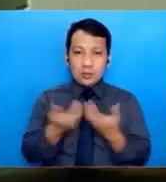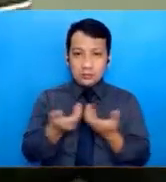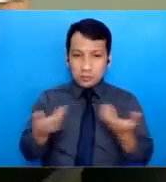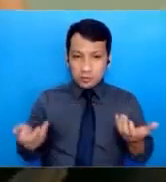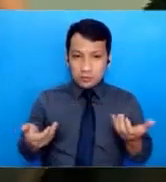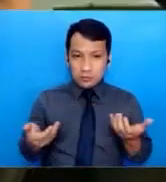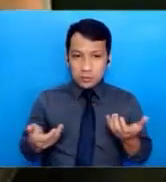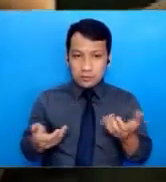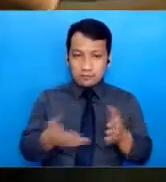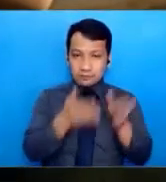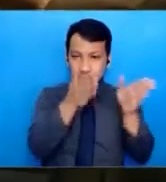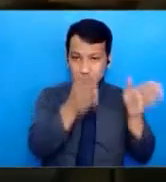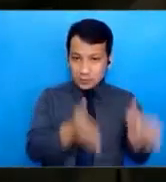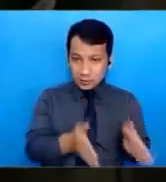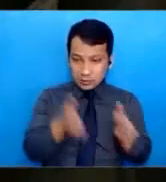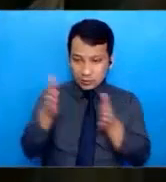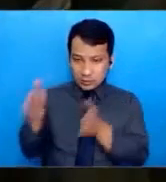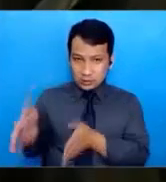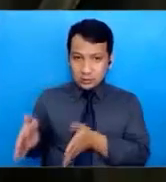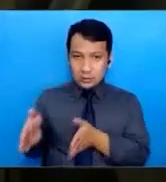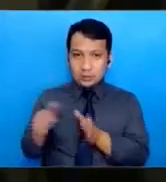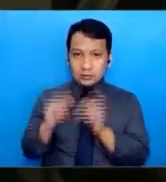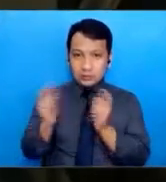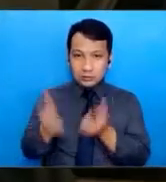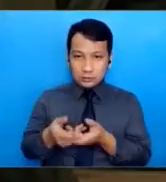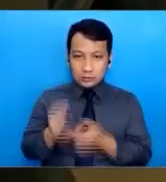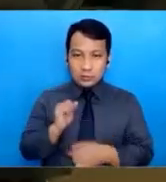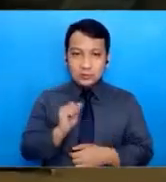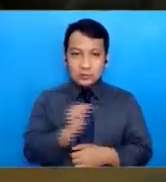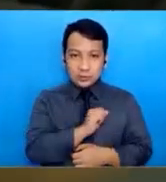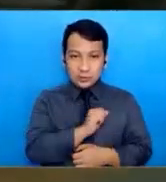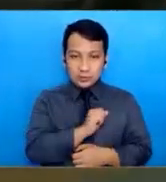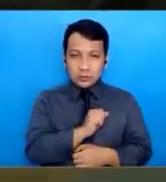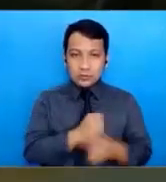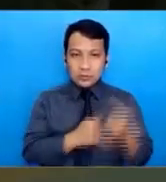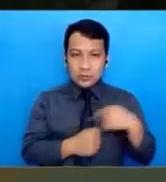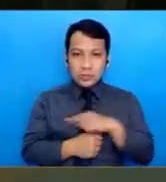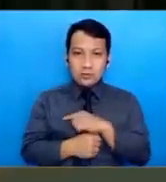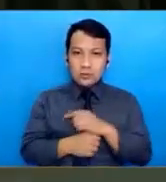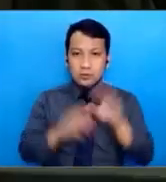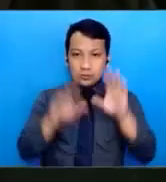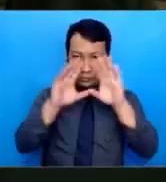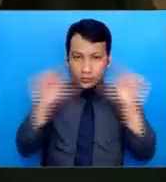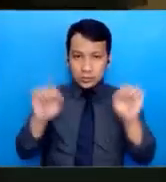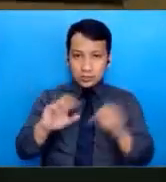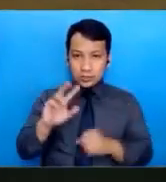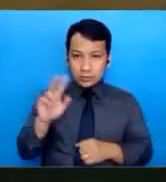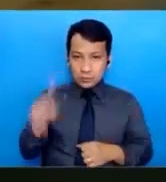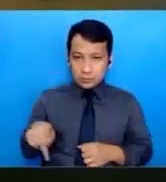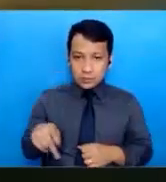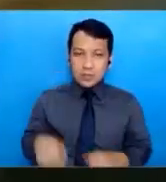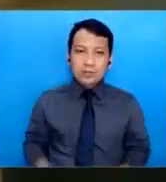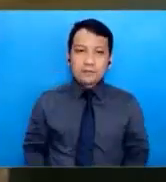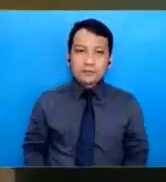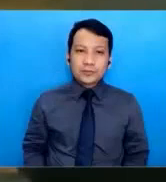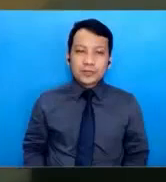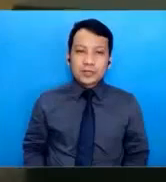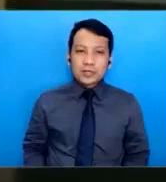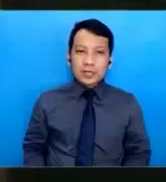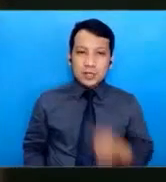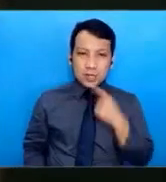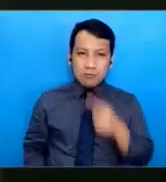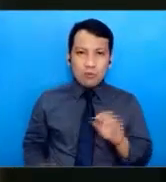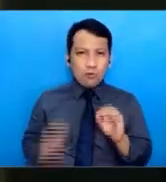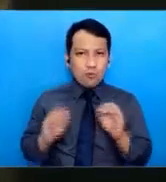area para sa mga party list, mga senator, at sa mga president at mga vice president. Siniguro naman ng COMELEC na walang